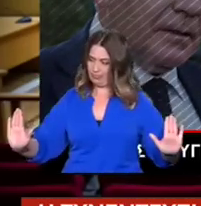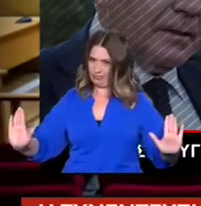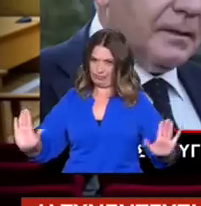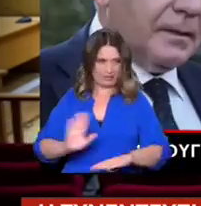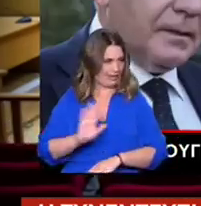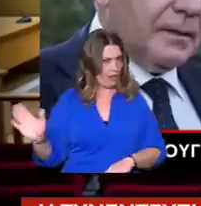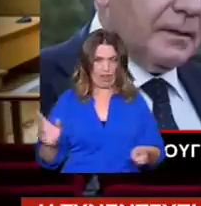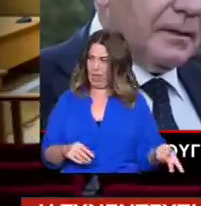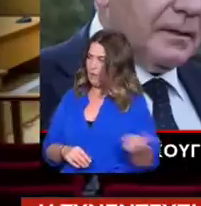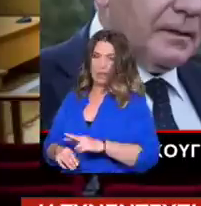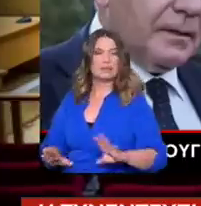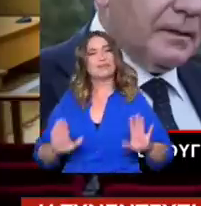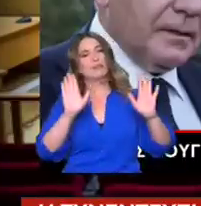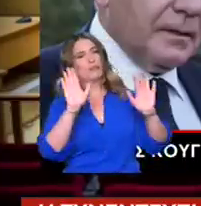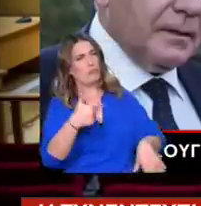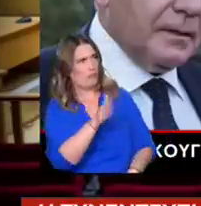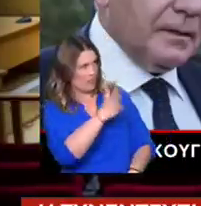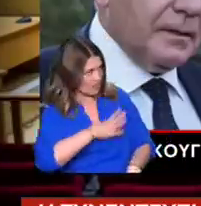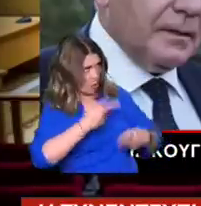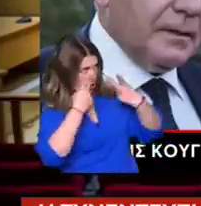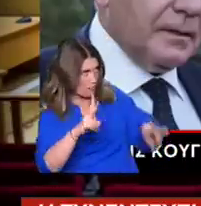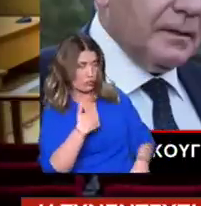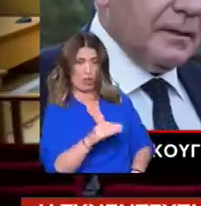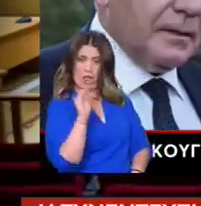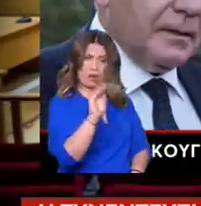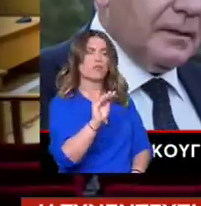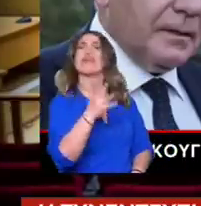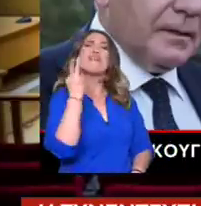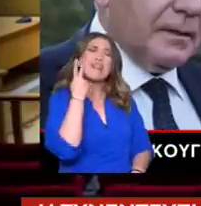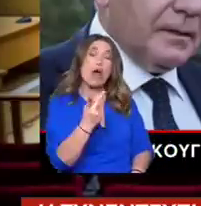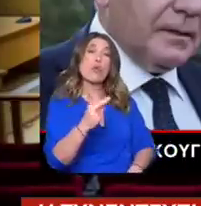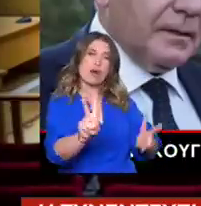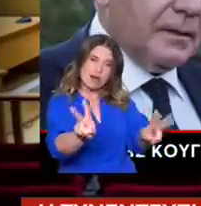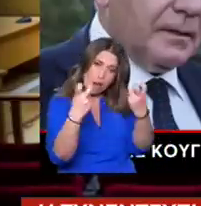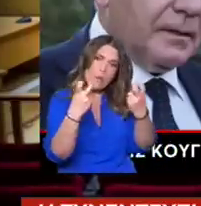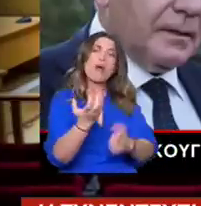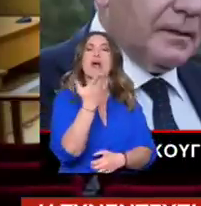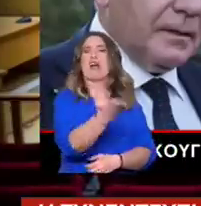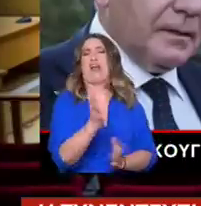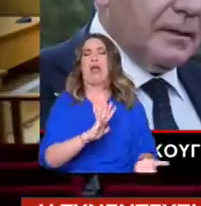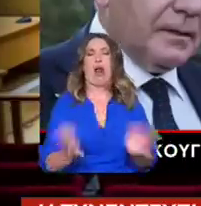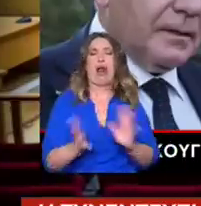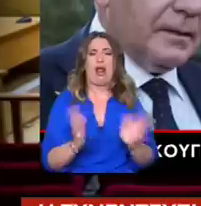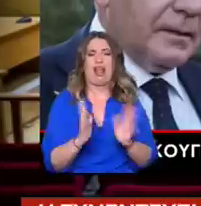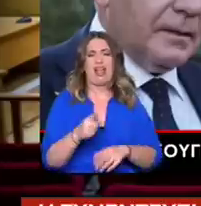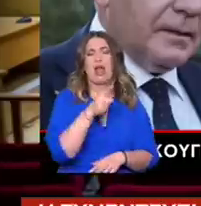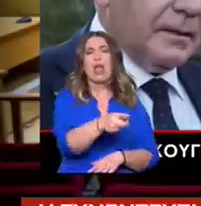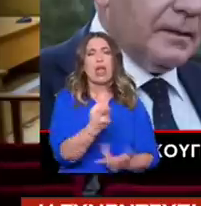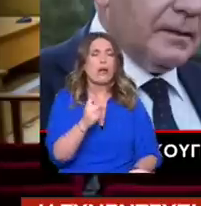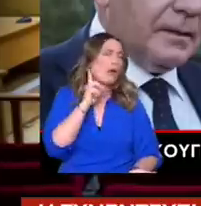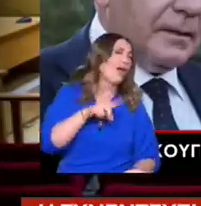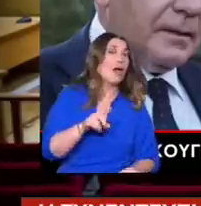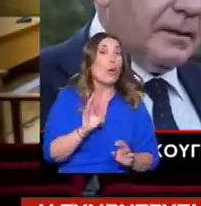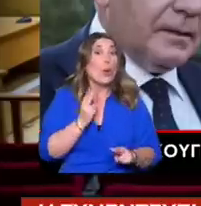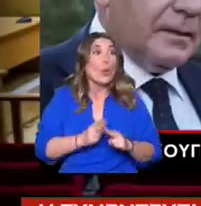αυτό το θέμα. Θέλω να επιτραπεί η ερώτηση, γιατί θέλω να αναδείξω την αναξιοπιστία της μάρτυρος, διότι έκανε πλημελέστατη δουλειά ως